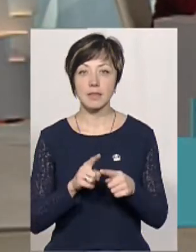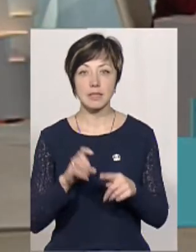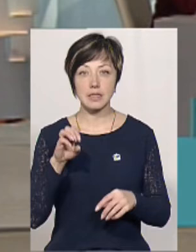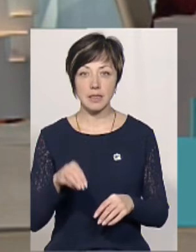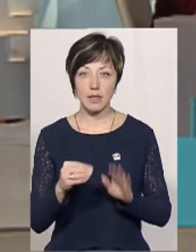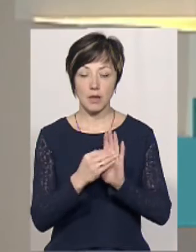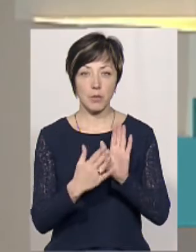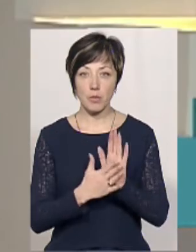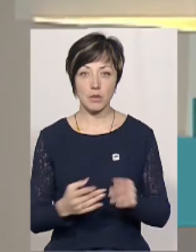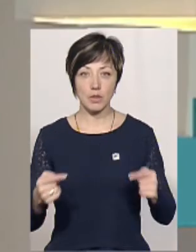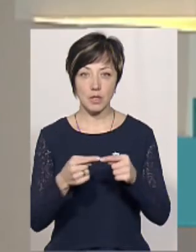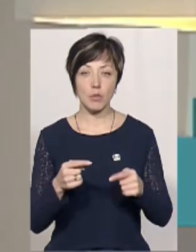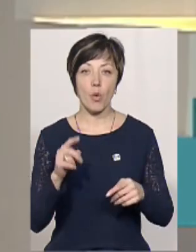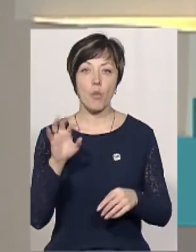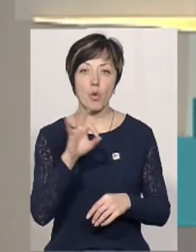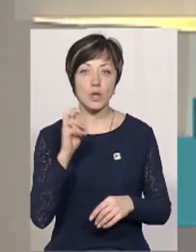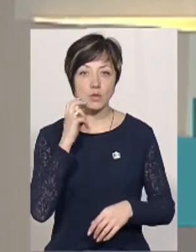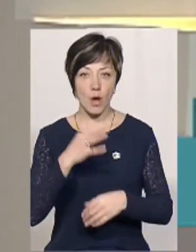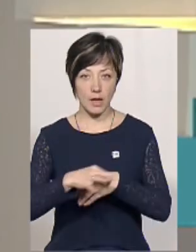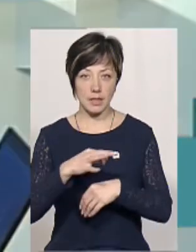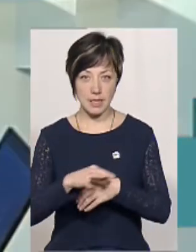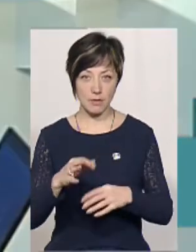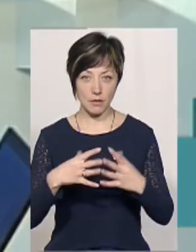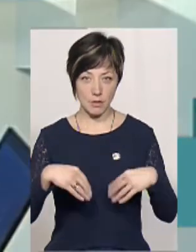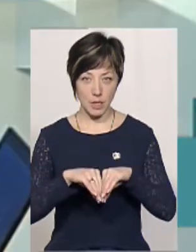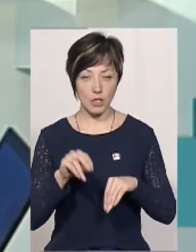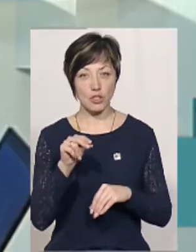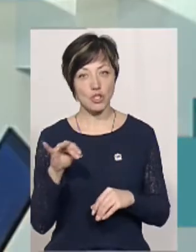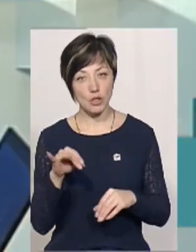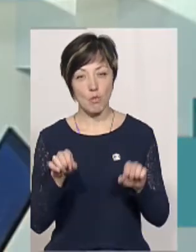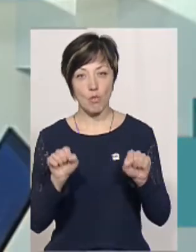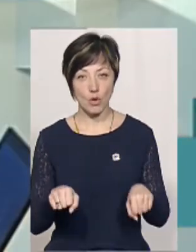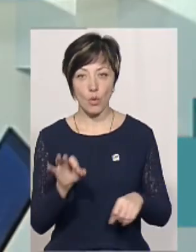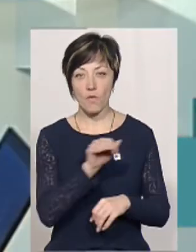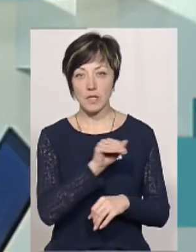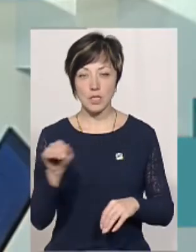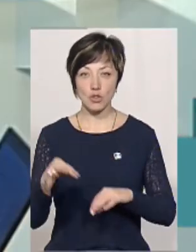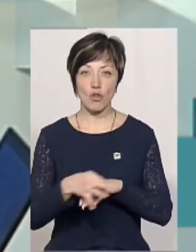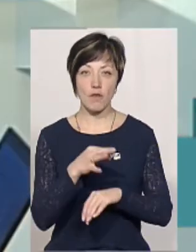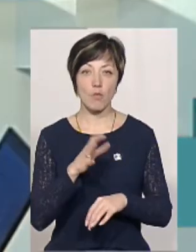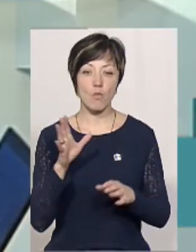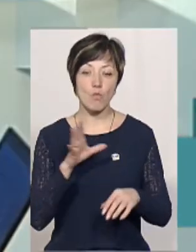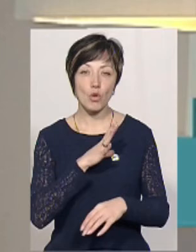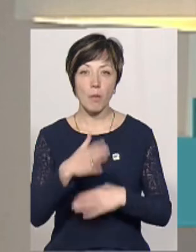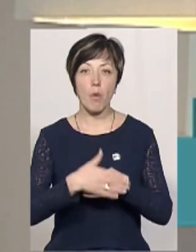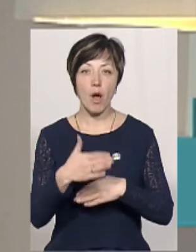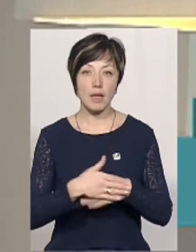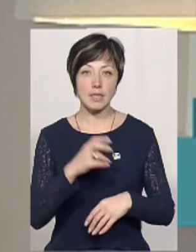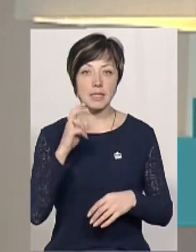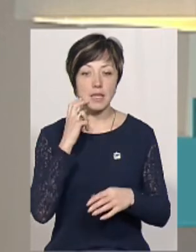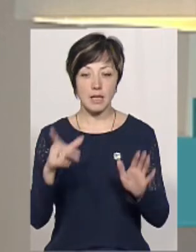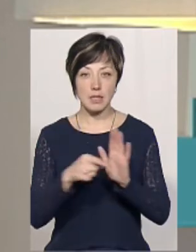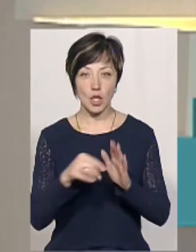прописано, наприклад, про сексуальне насильство у сім'ї. Чи може офіційний чоловік бути покараний за секс із